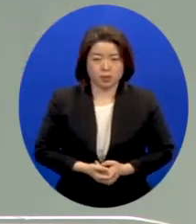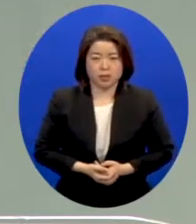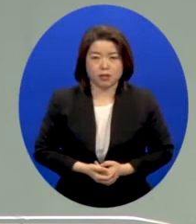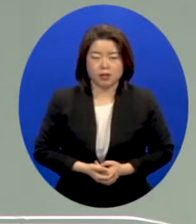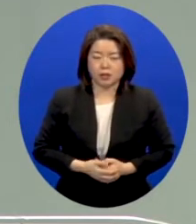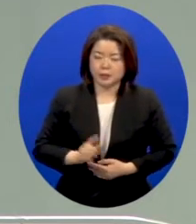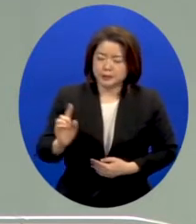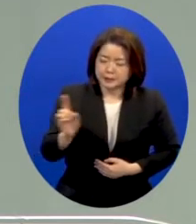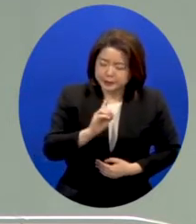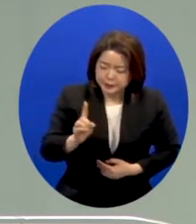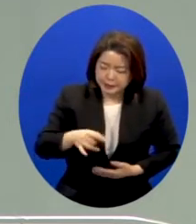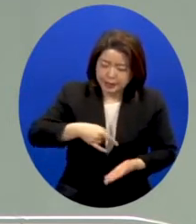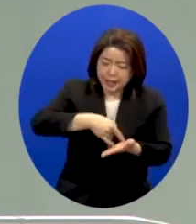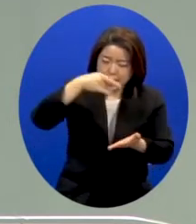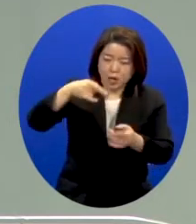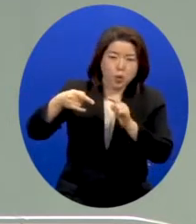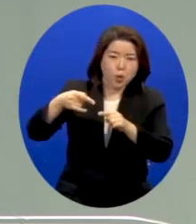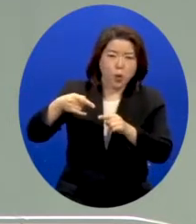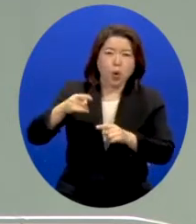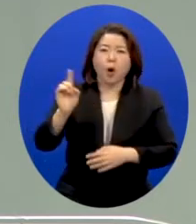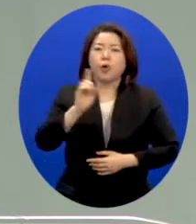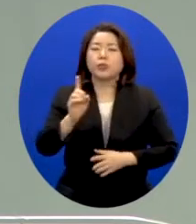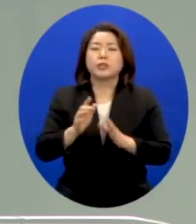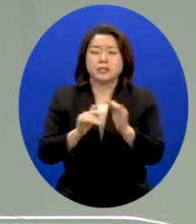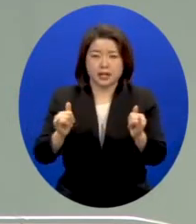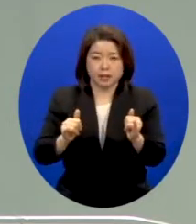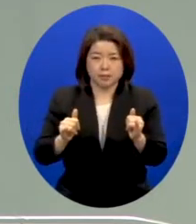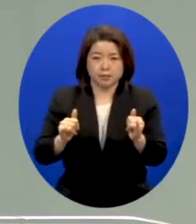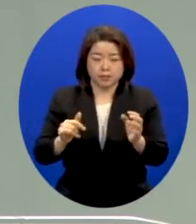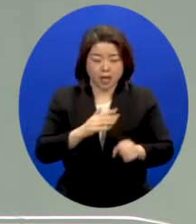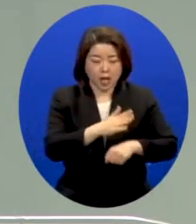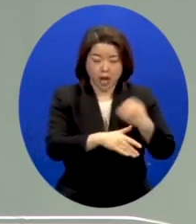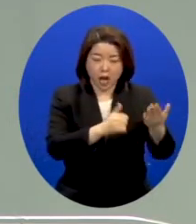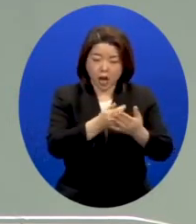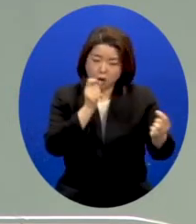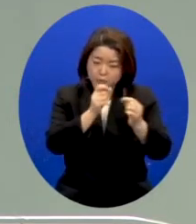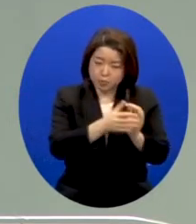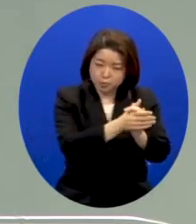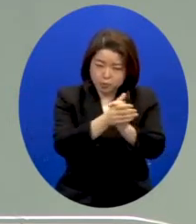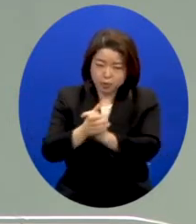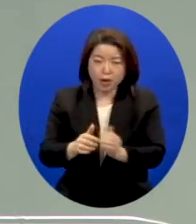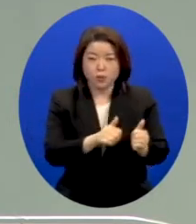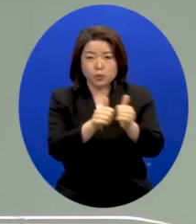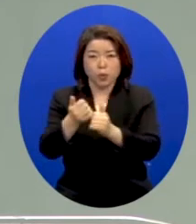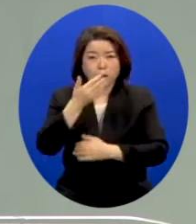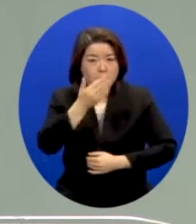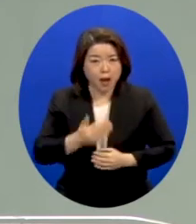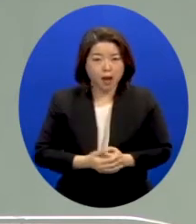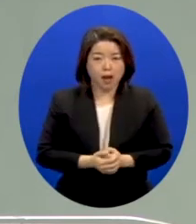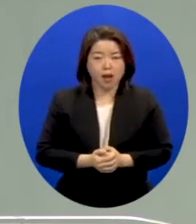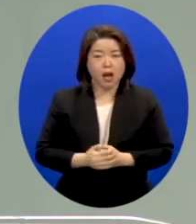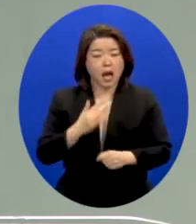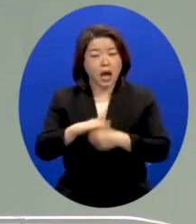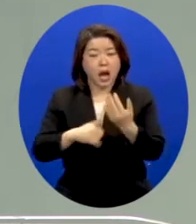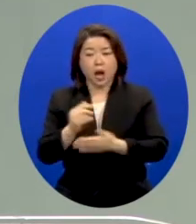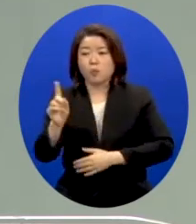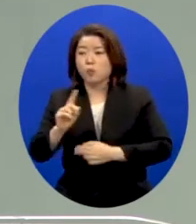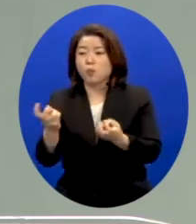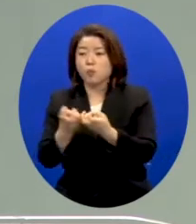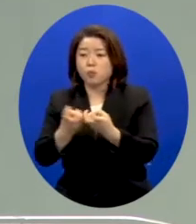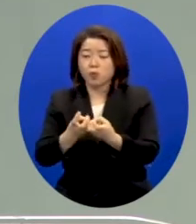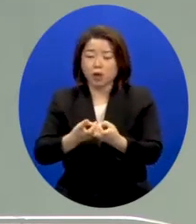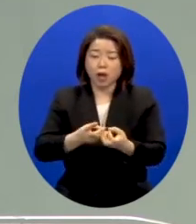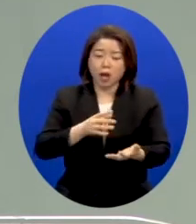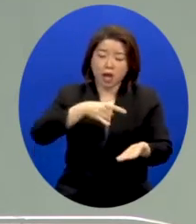안에도 둘째 놓은 어떤 사람이 없길래 하나님과 그렇게 친 미리 동행할 수 있었을까요 하나님은 어떻게 했길래 no 기계는